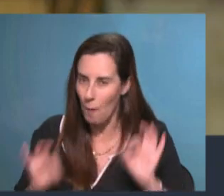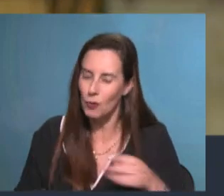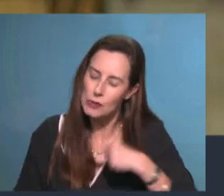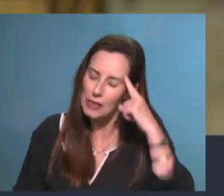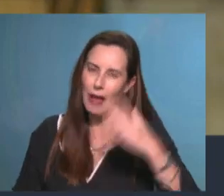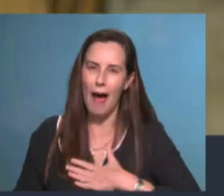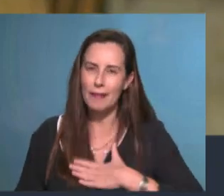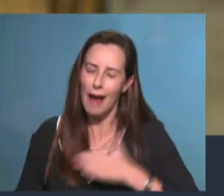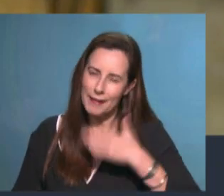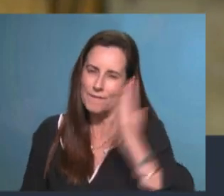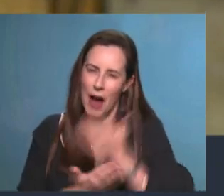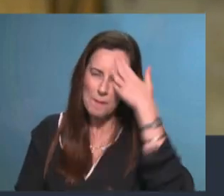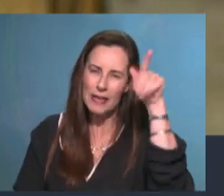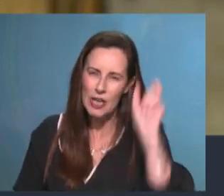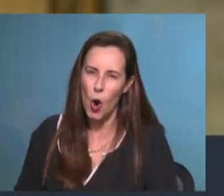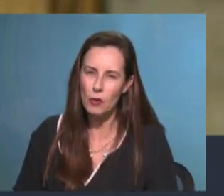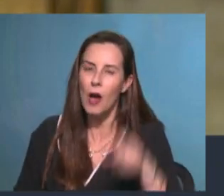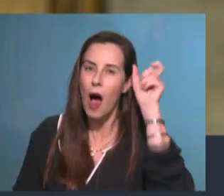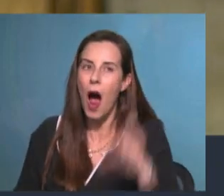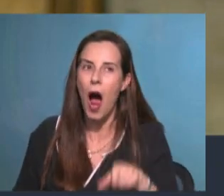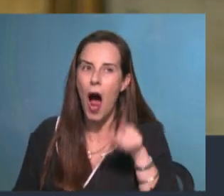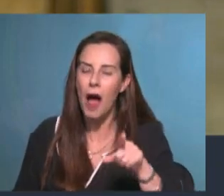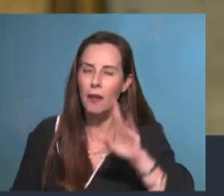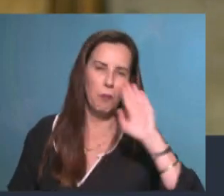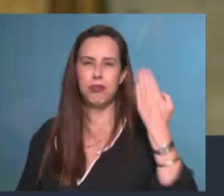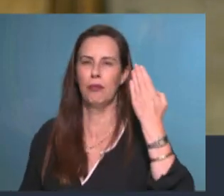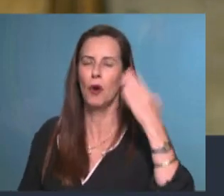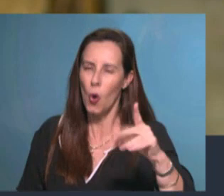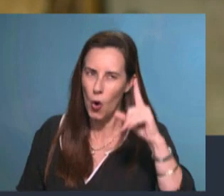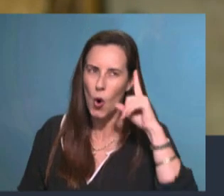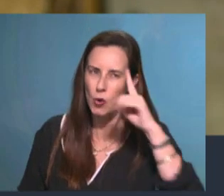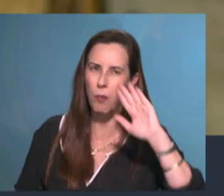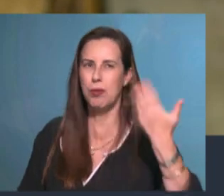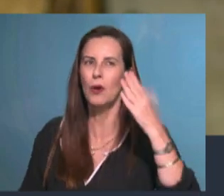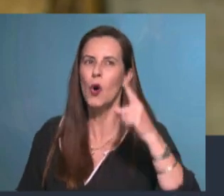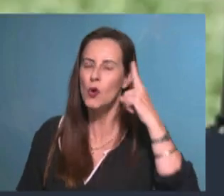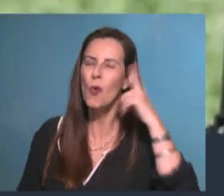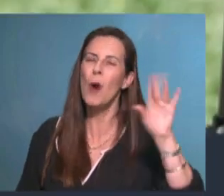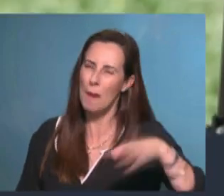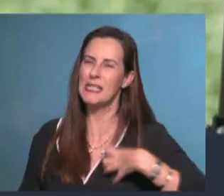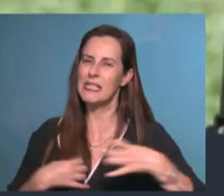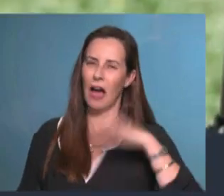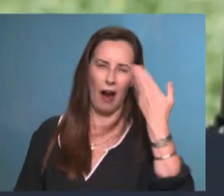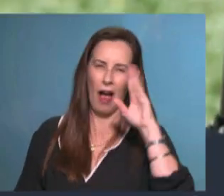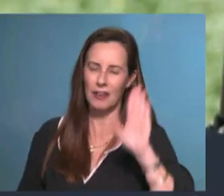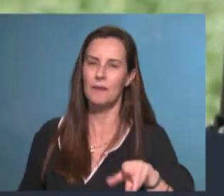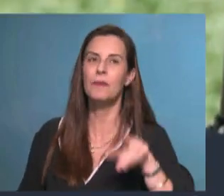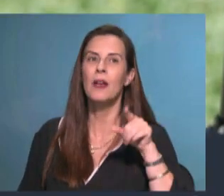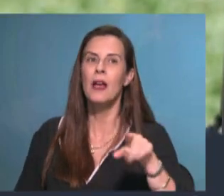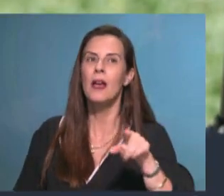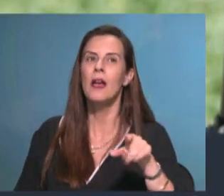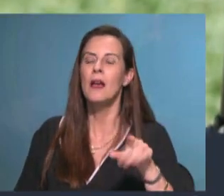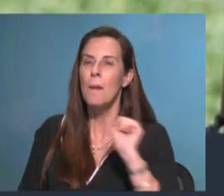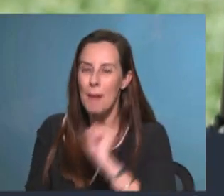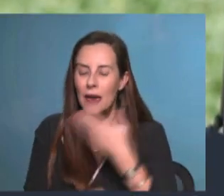האישית, כמי שמכיר אותו, הבן אדם הזה מתהפך. הוא יודע להתהפך, הוא יודע להיות שחקן גם. באקדמיה של הכלא